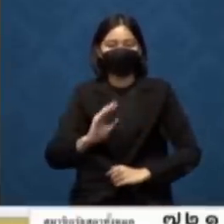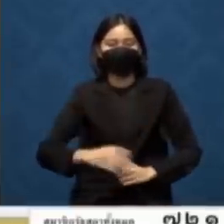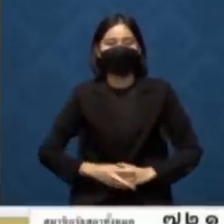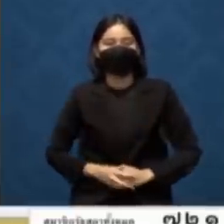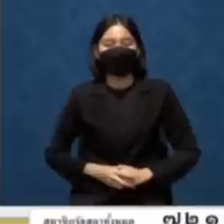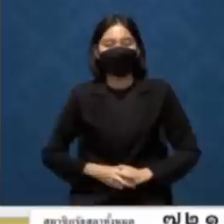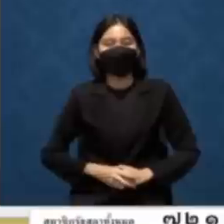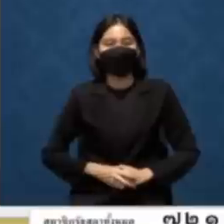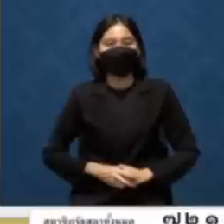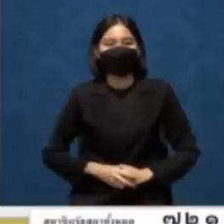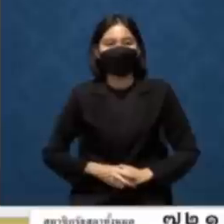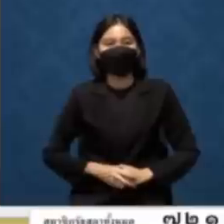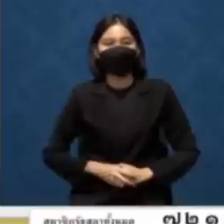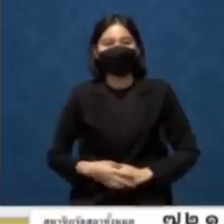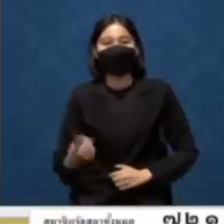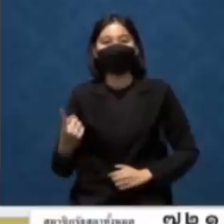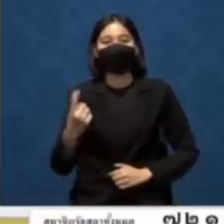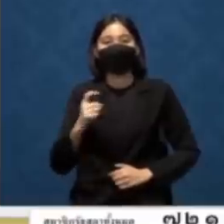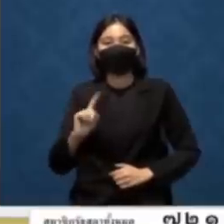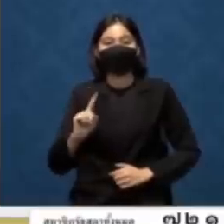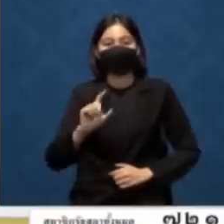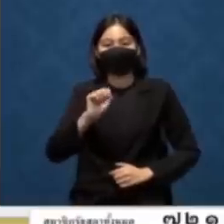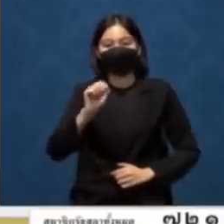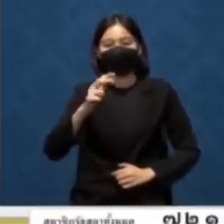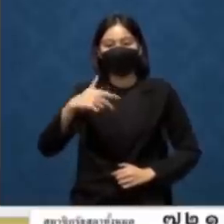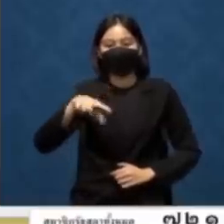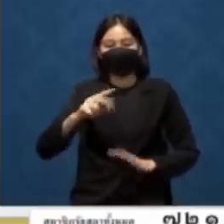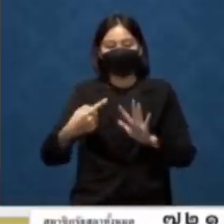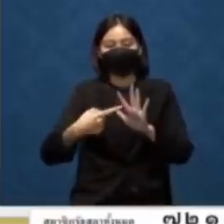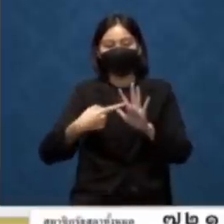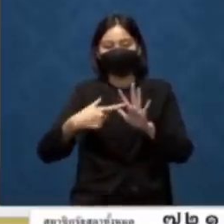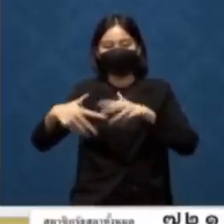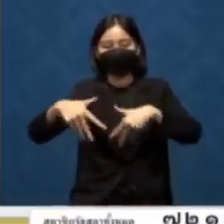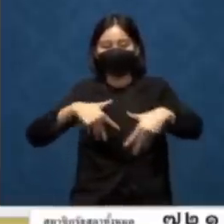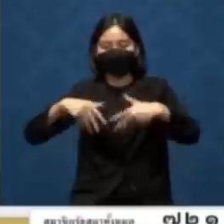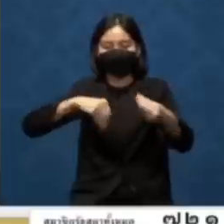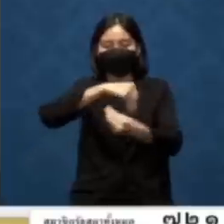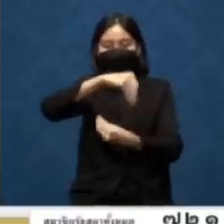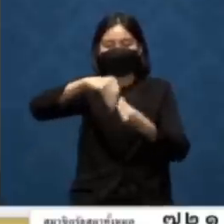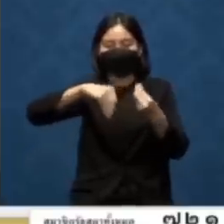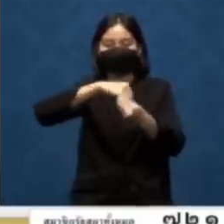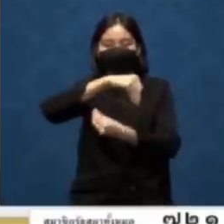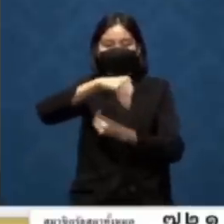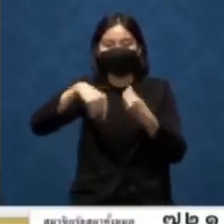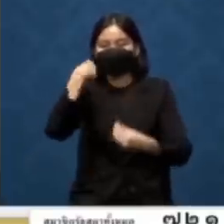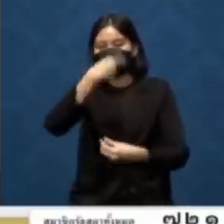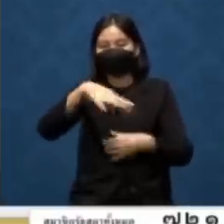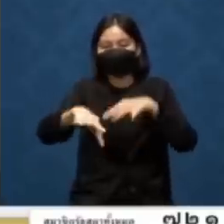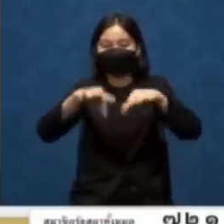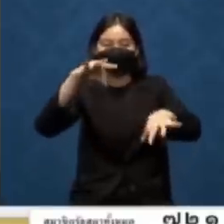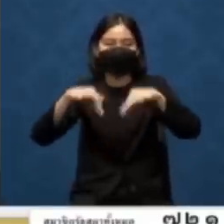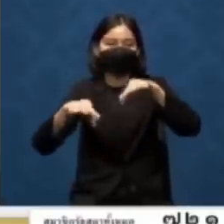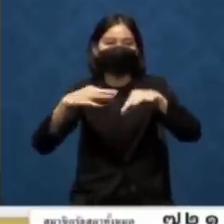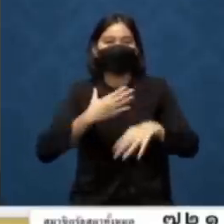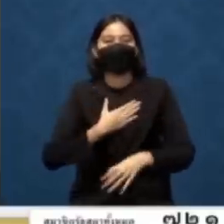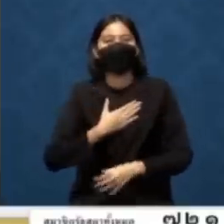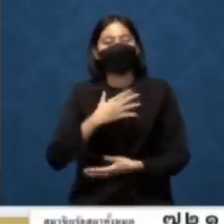อกประเด็นหนึครั ท่ตั้คถามถสภาพลเมืองขึ้นมาว่าใช้ระบบหมนเวีนกันเป็ แลสุดท้ายใครเป็คนคัดผมเรี